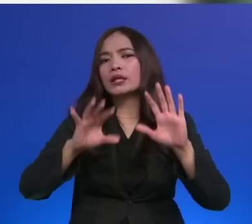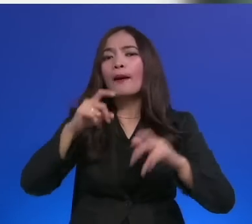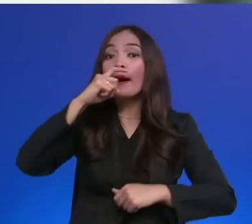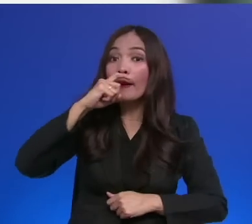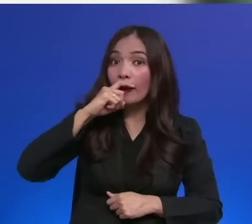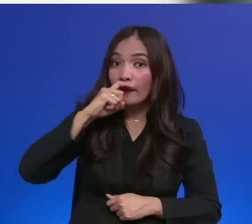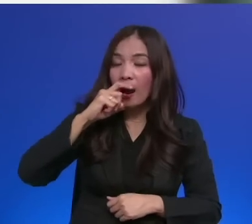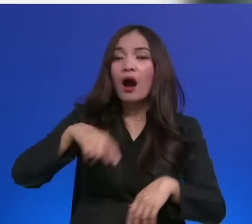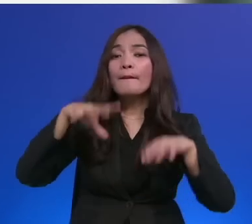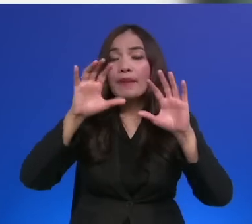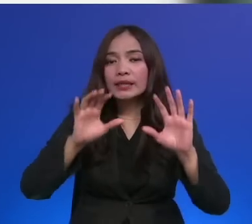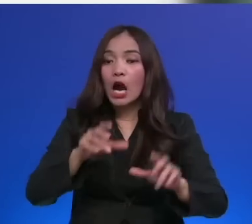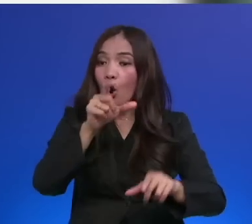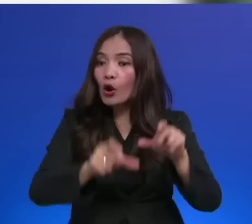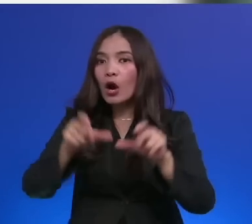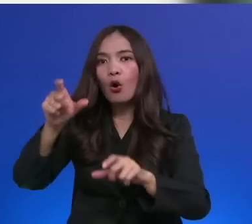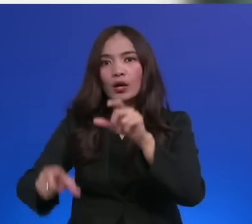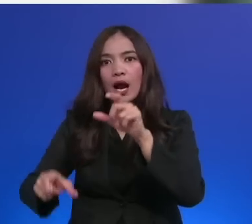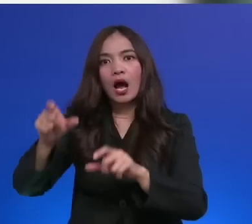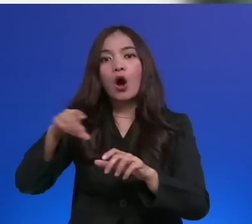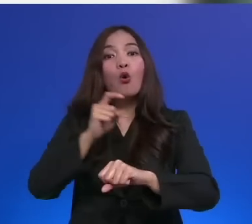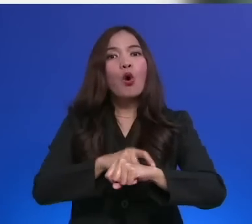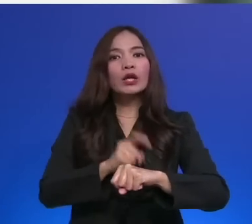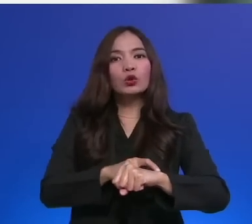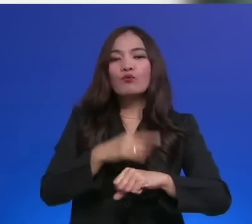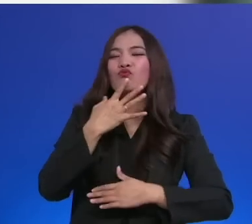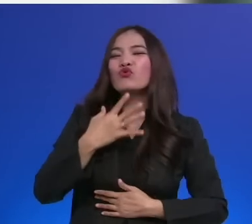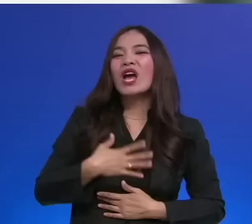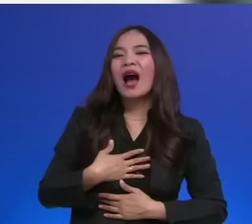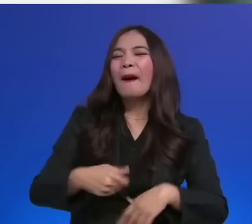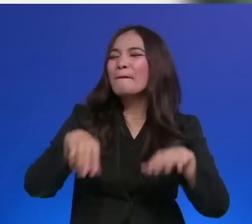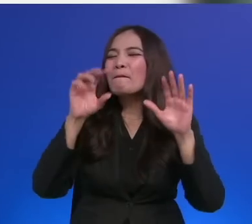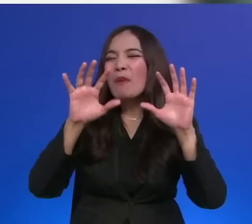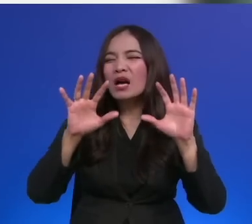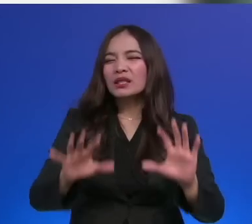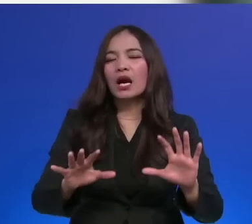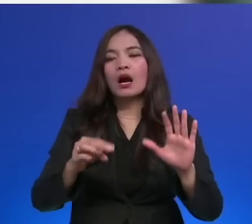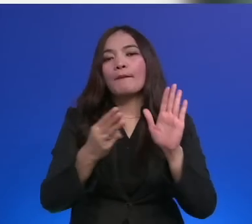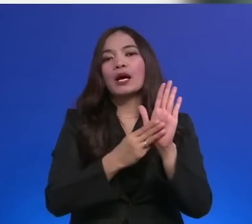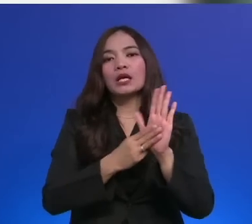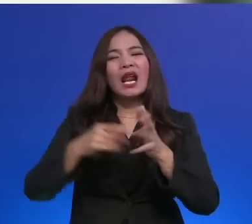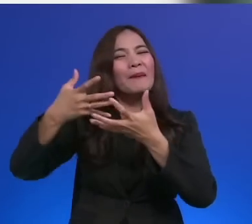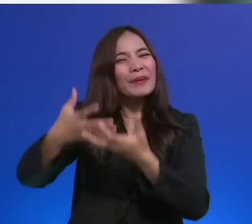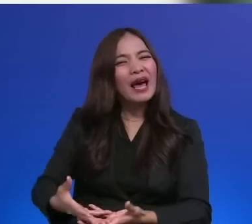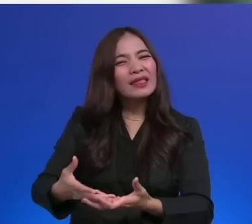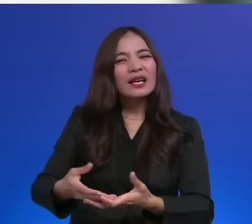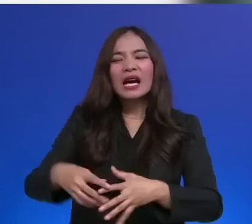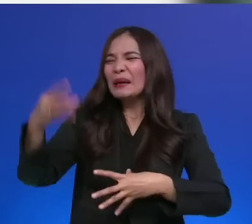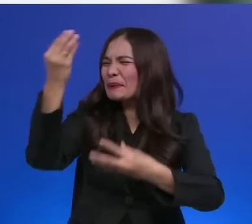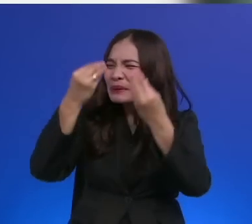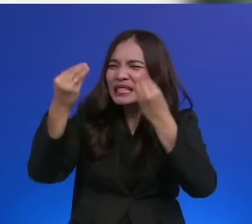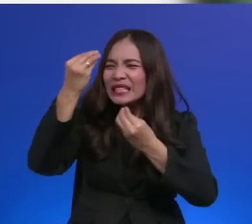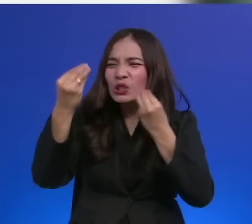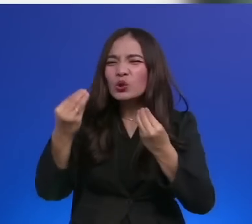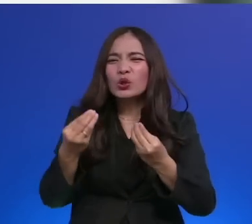banyak orang yang ya, ketika menghadapi masalah yang rumit, berat, menjadi bingung ya, nabrak